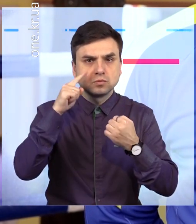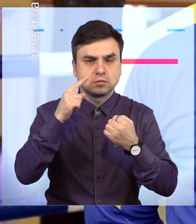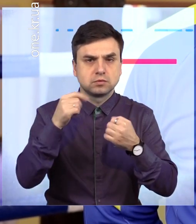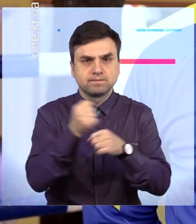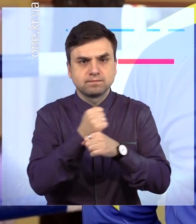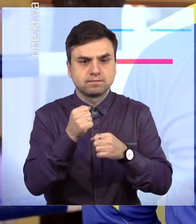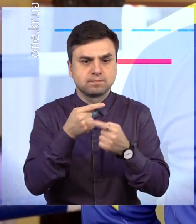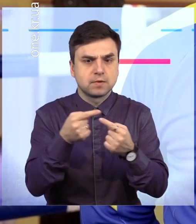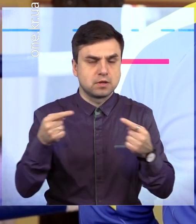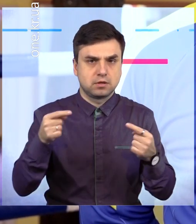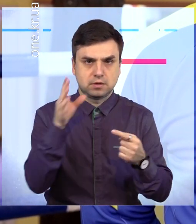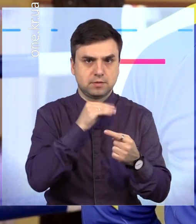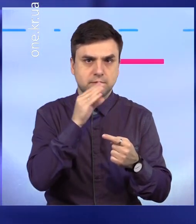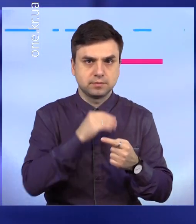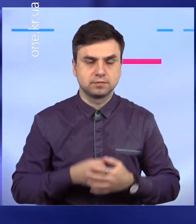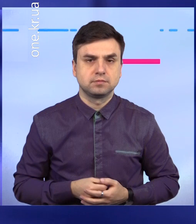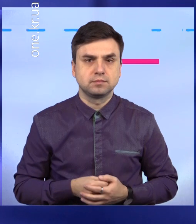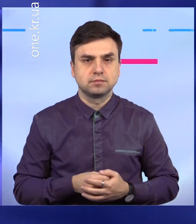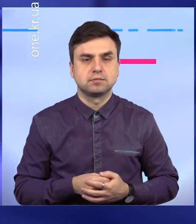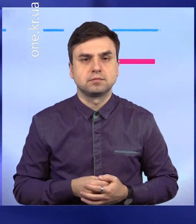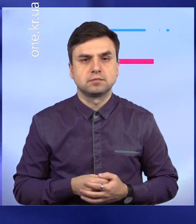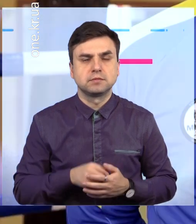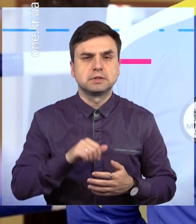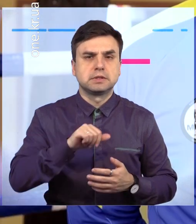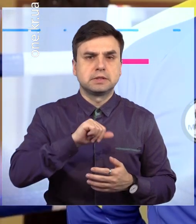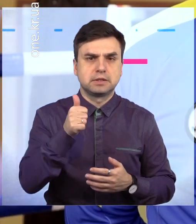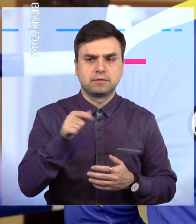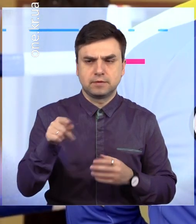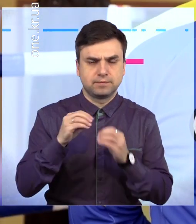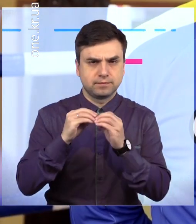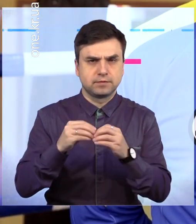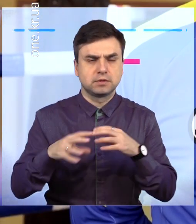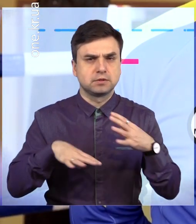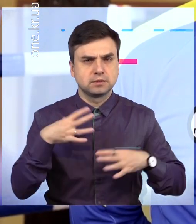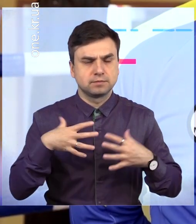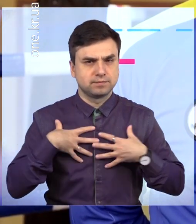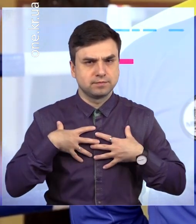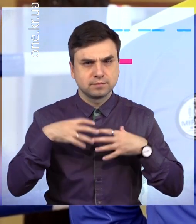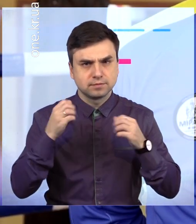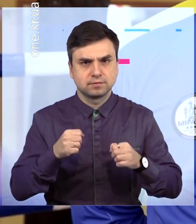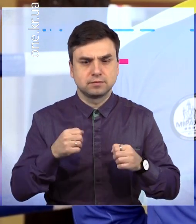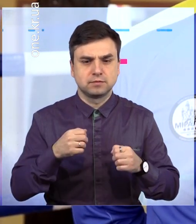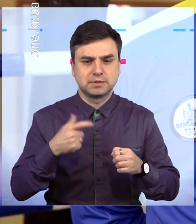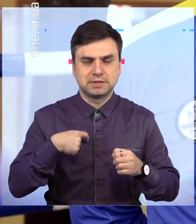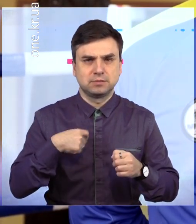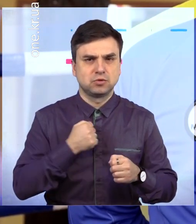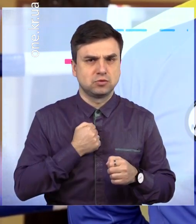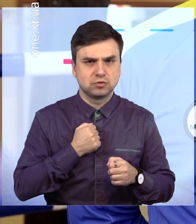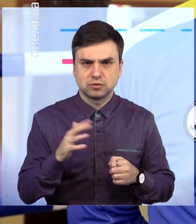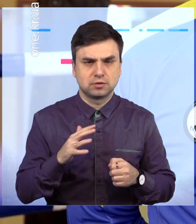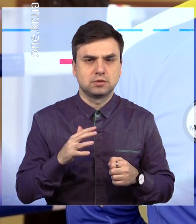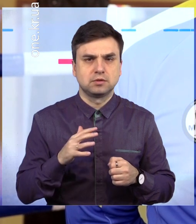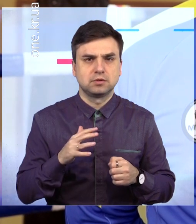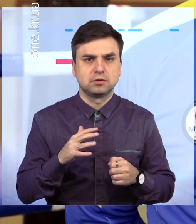такий положительний результат. Головне – тренуватися з максимальною самовідданістю, засипати